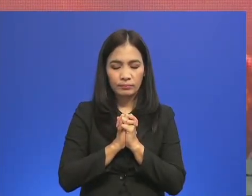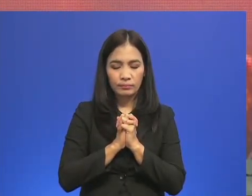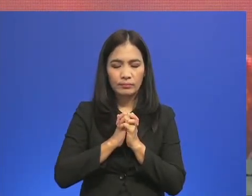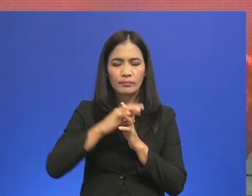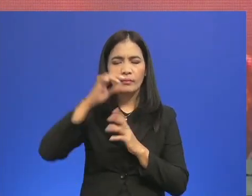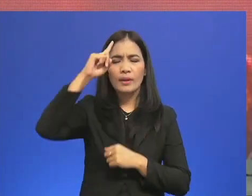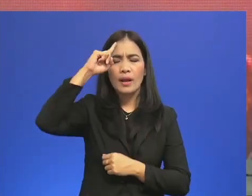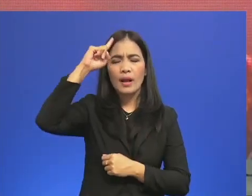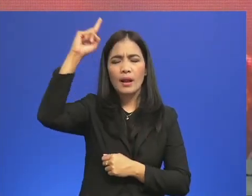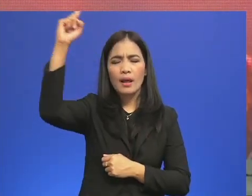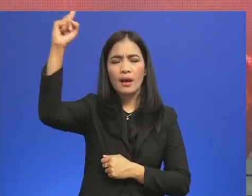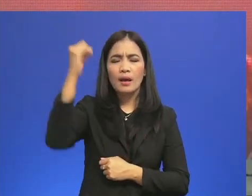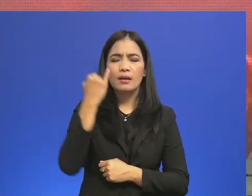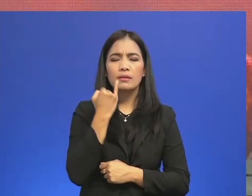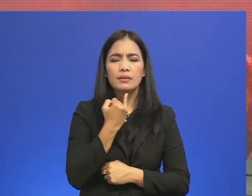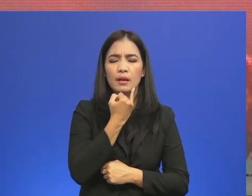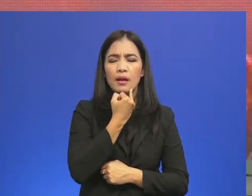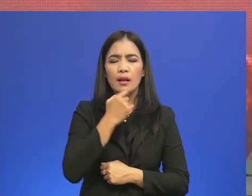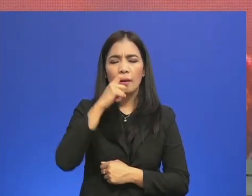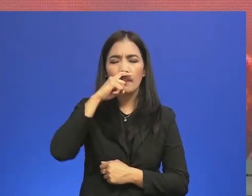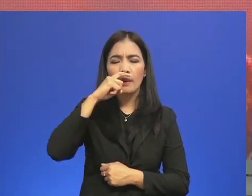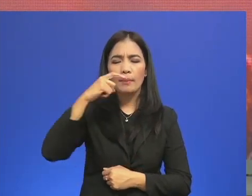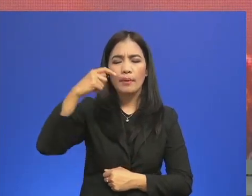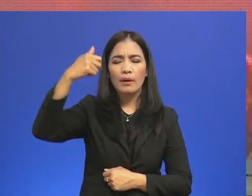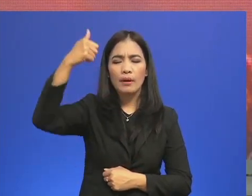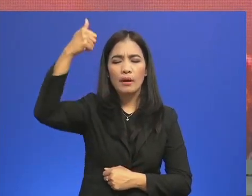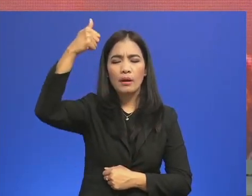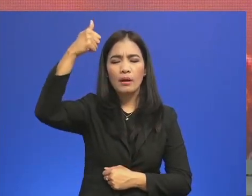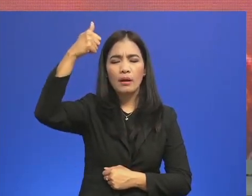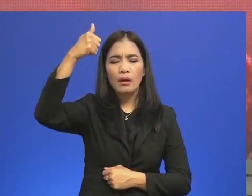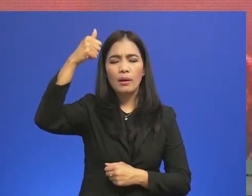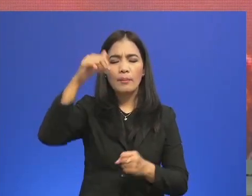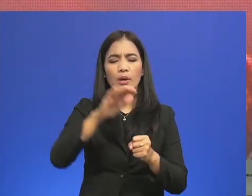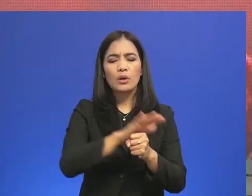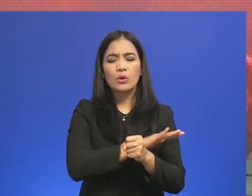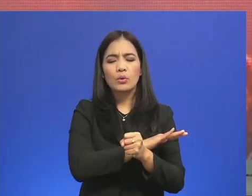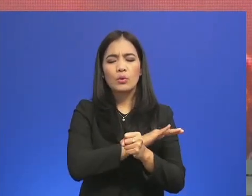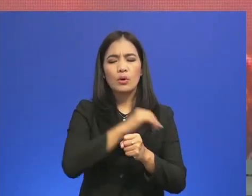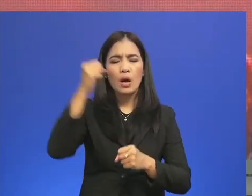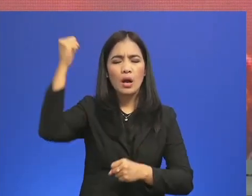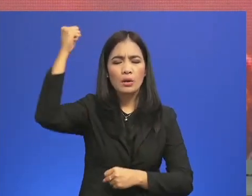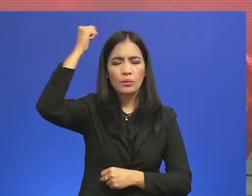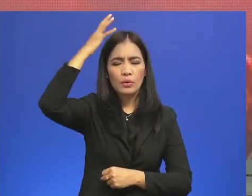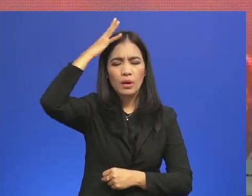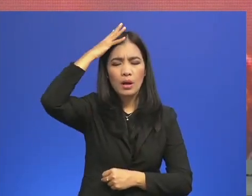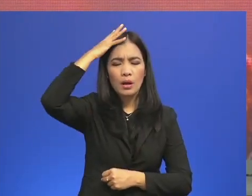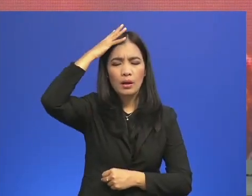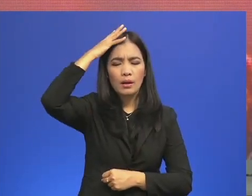Allah Israel, Bapa yang penuh rahmat, anugerah,